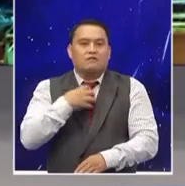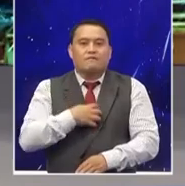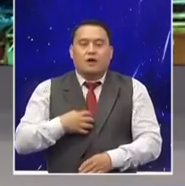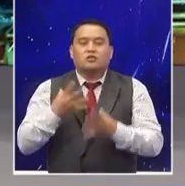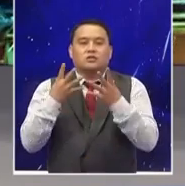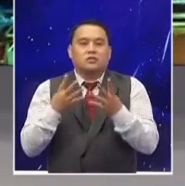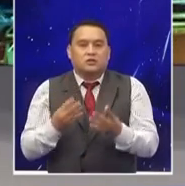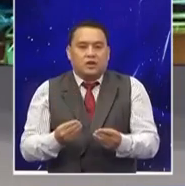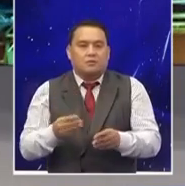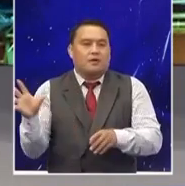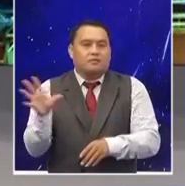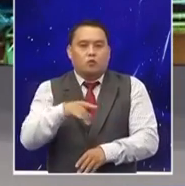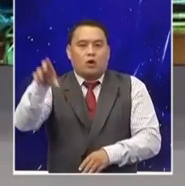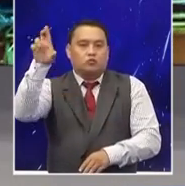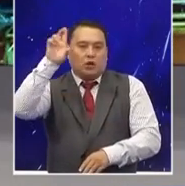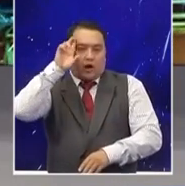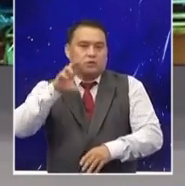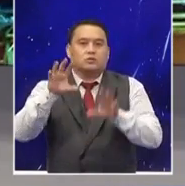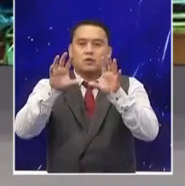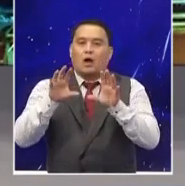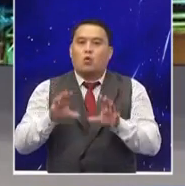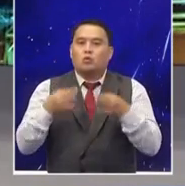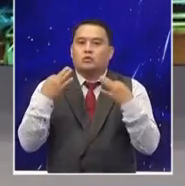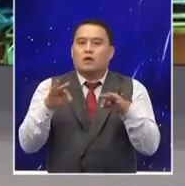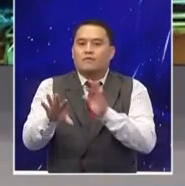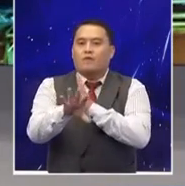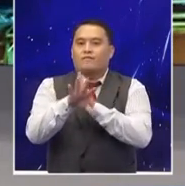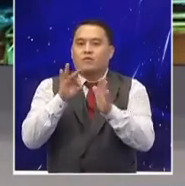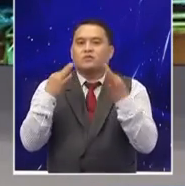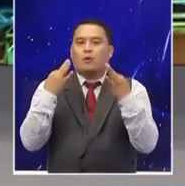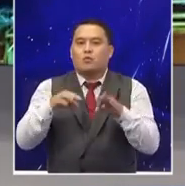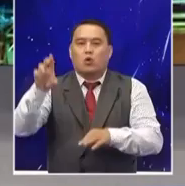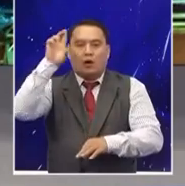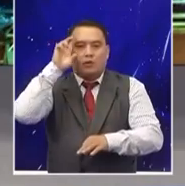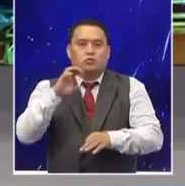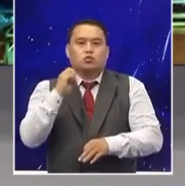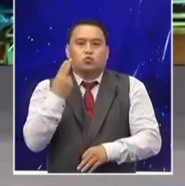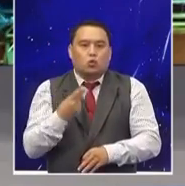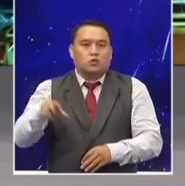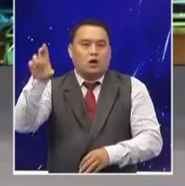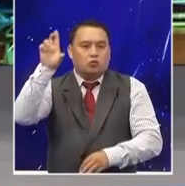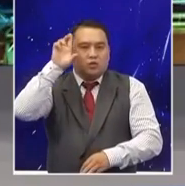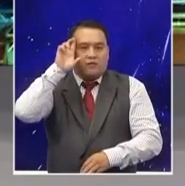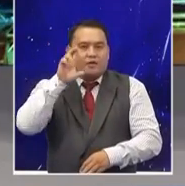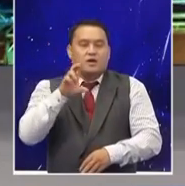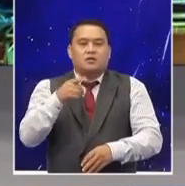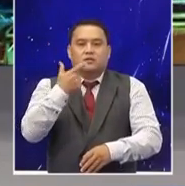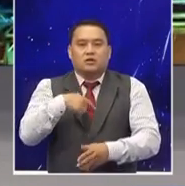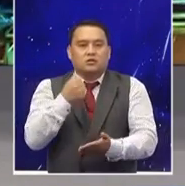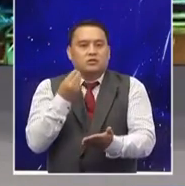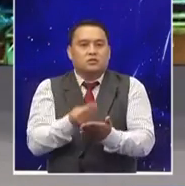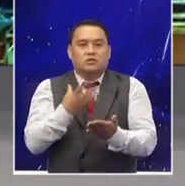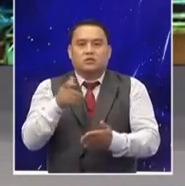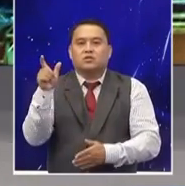всей страны приняты тогда закон определил волю народа выборов демократического правового и социального государства высшими ценностями которого